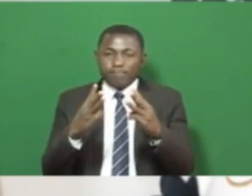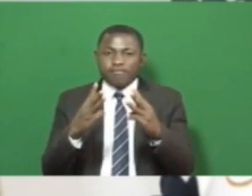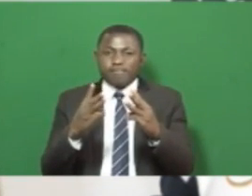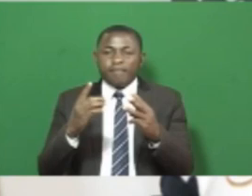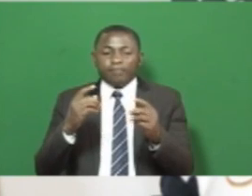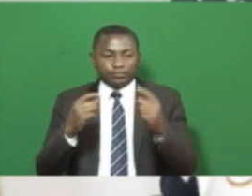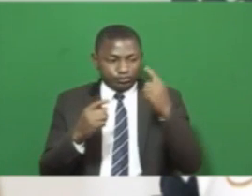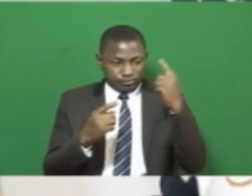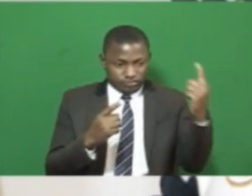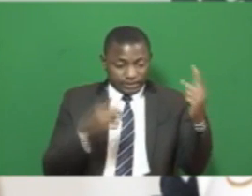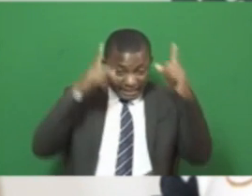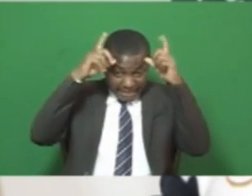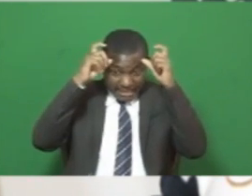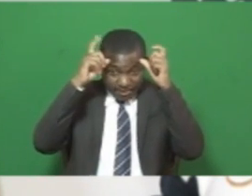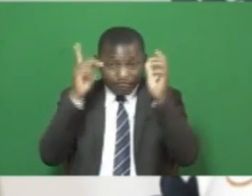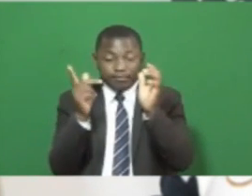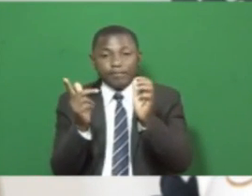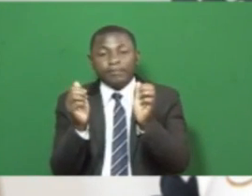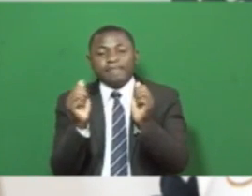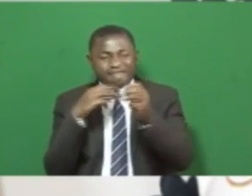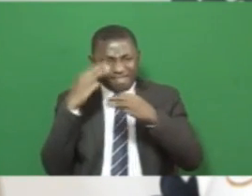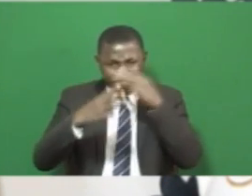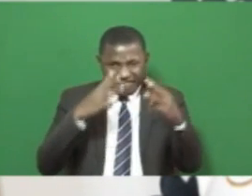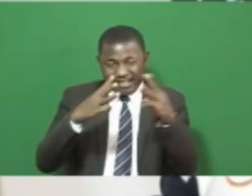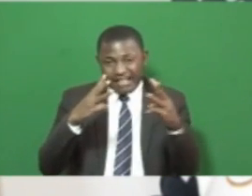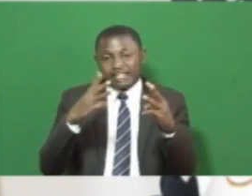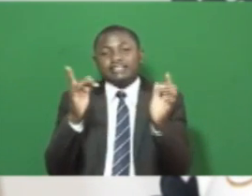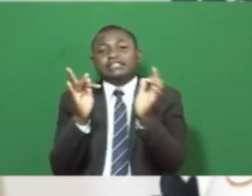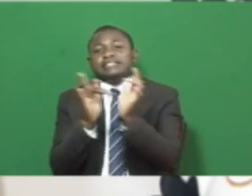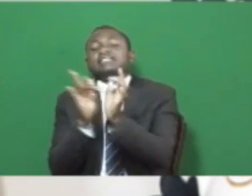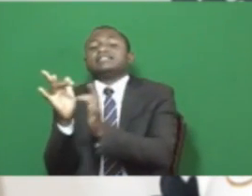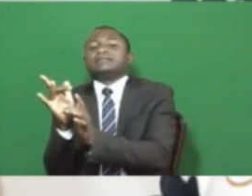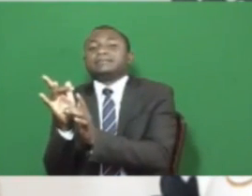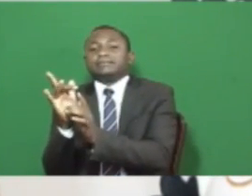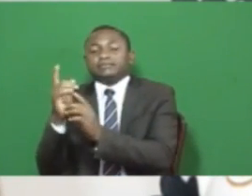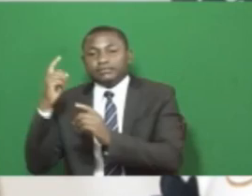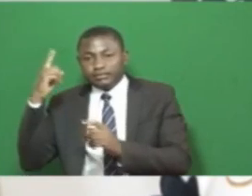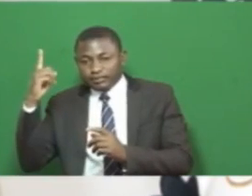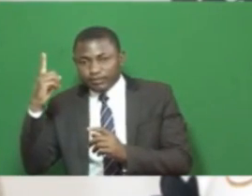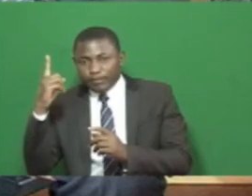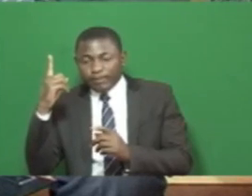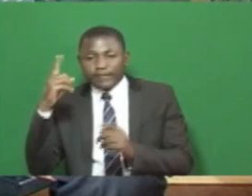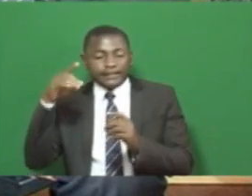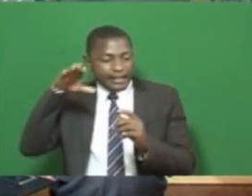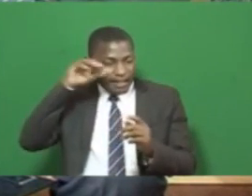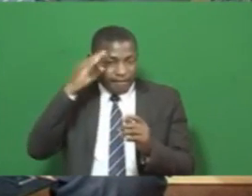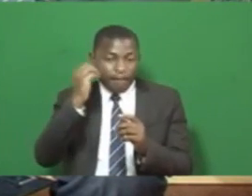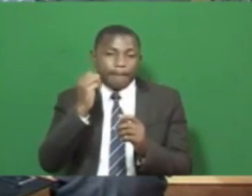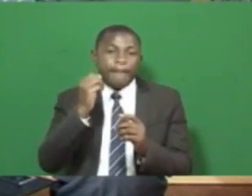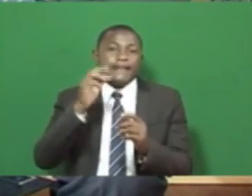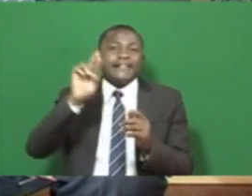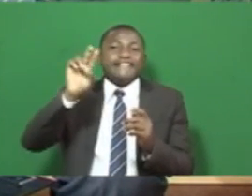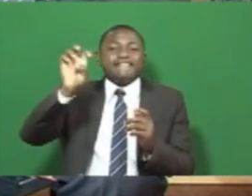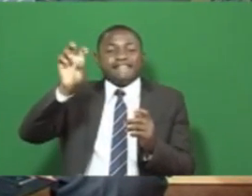iri pakati pasatani na Kristu. Regai tiverenge shoko, tibva tapinda muhukuru yedu.